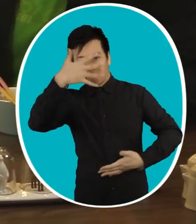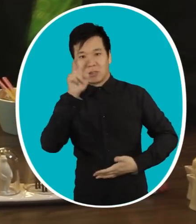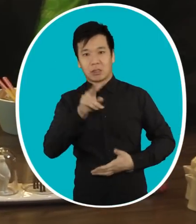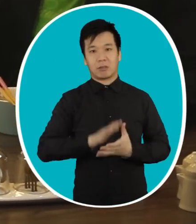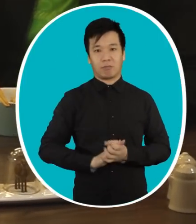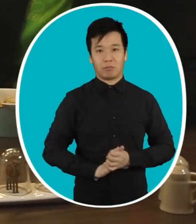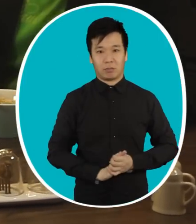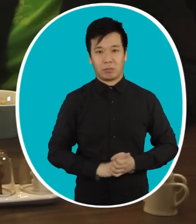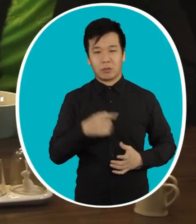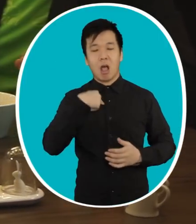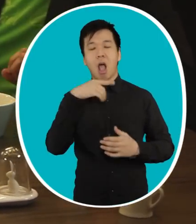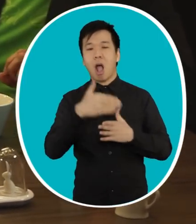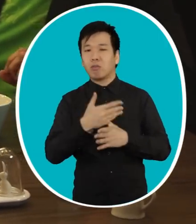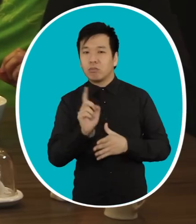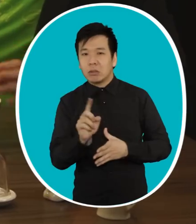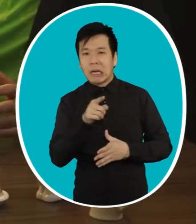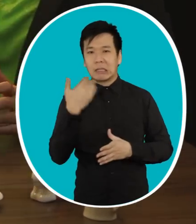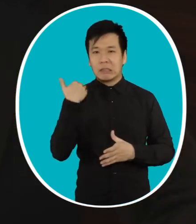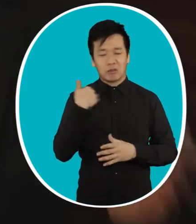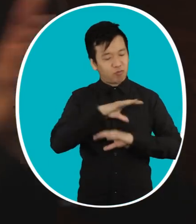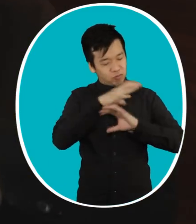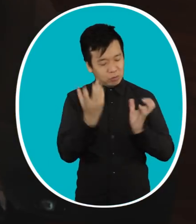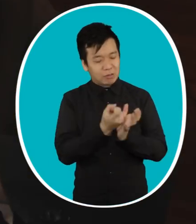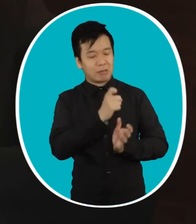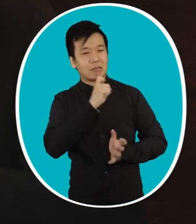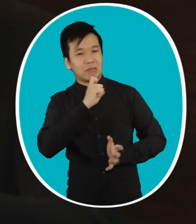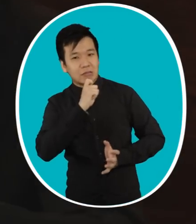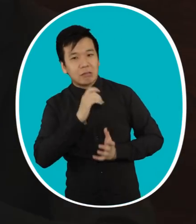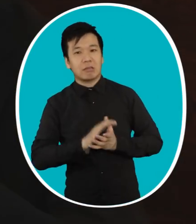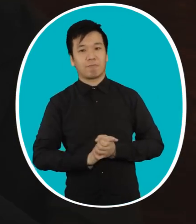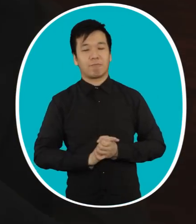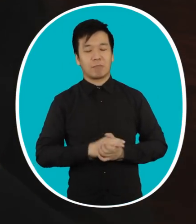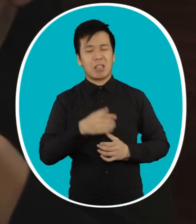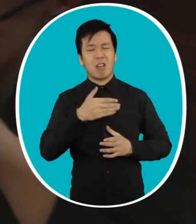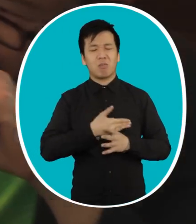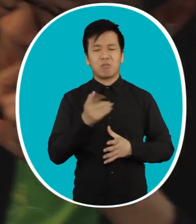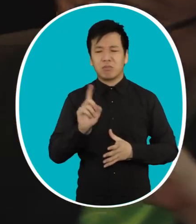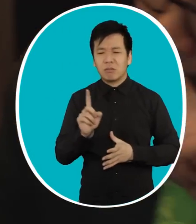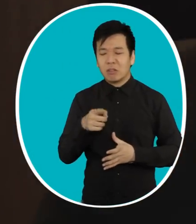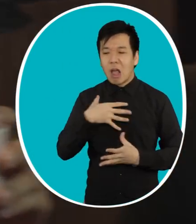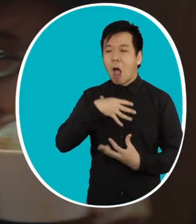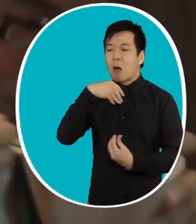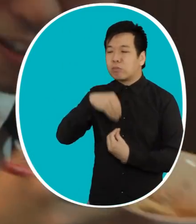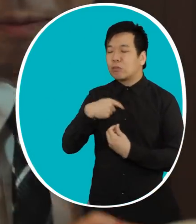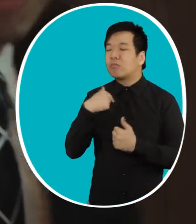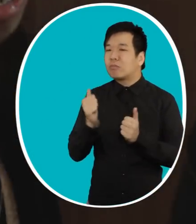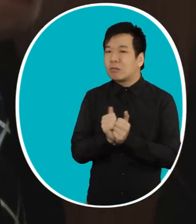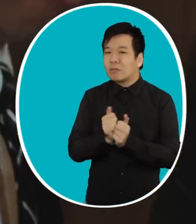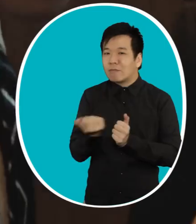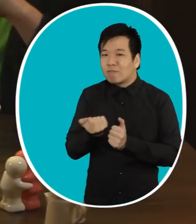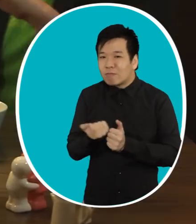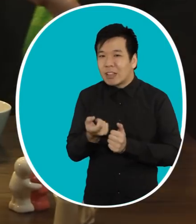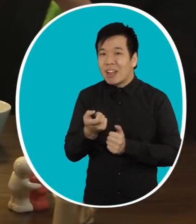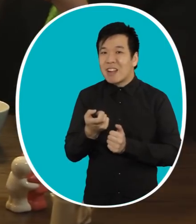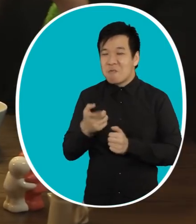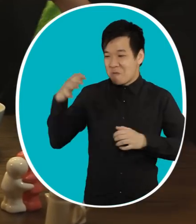知咧？ 因為 佢以前有嘅前列腺。 因為我要關顧我身邊嘅朋友。 喂，你唔好打我膊